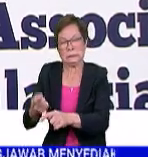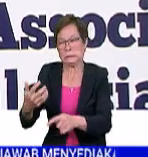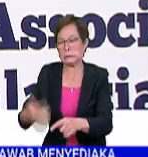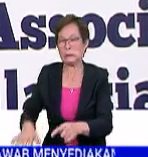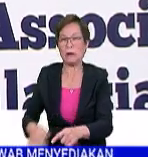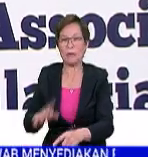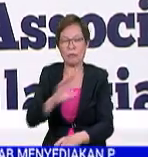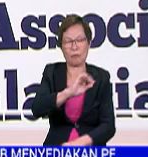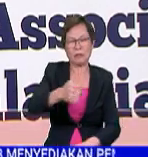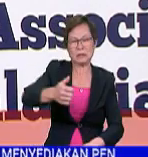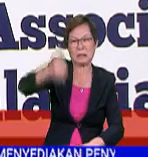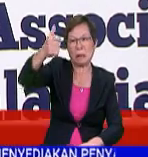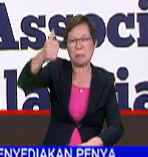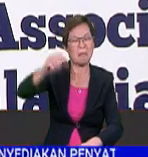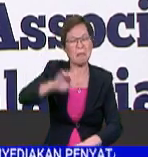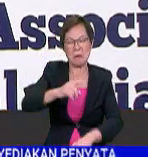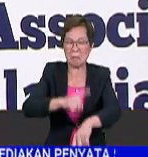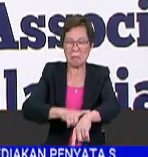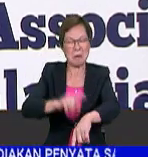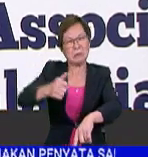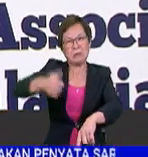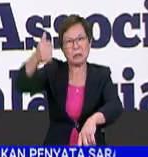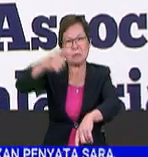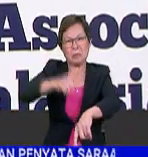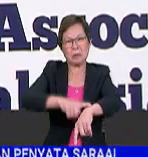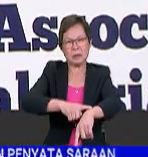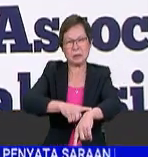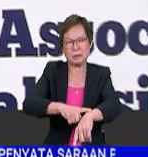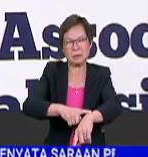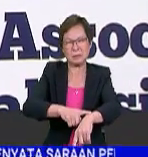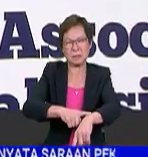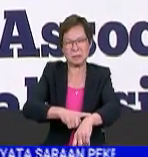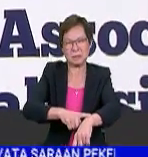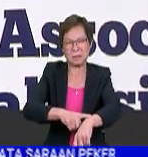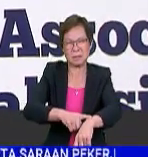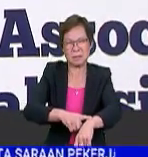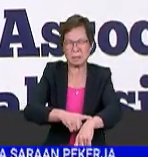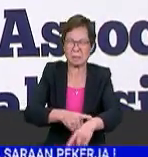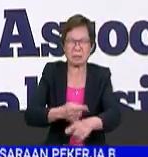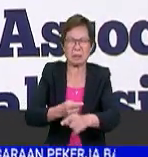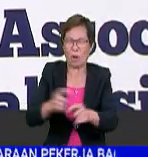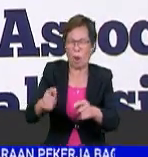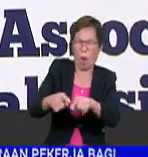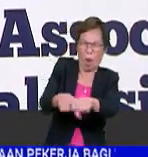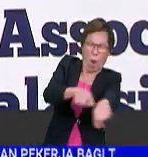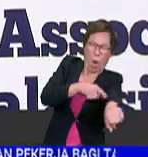saat ini lebih rezeki desain-desain is not well Om